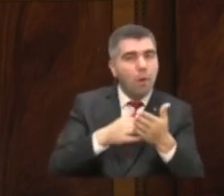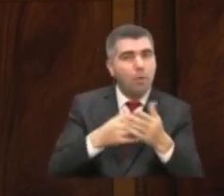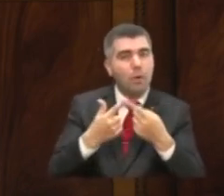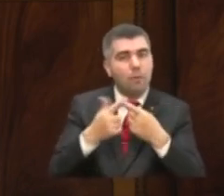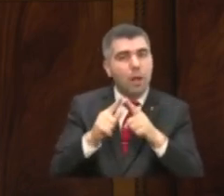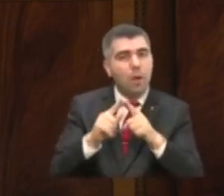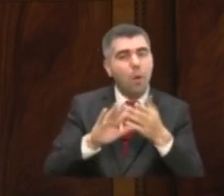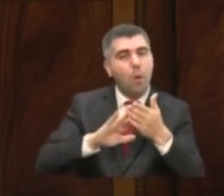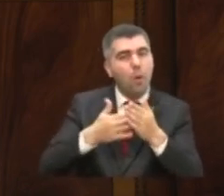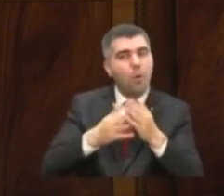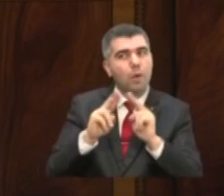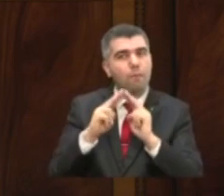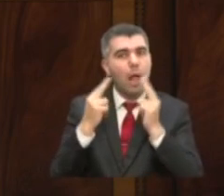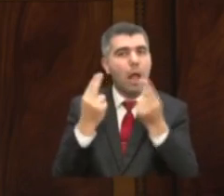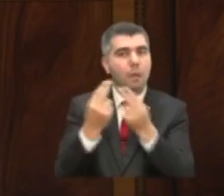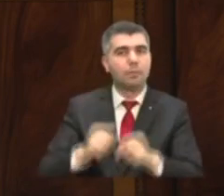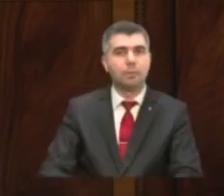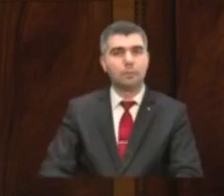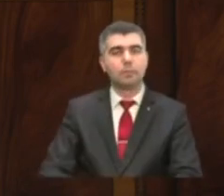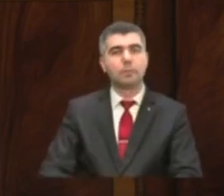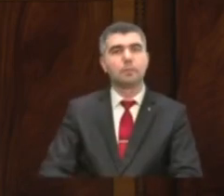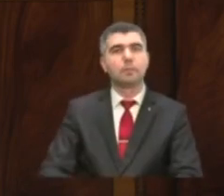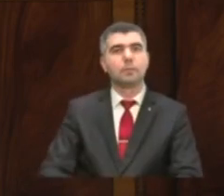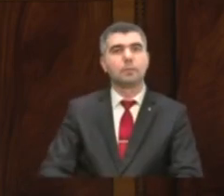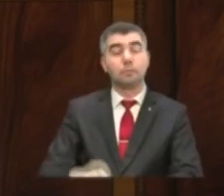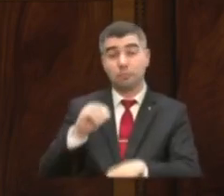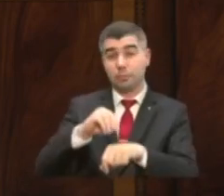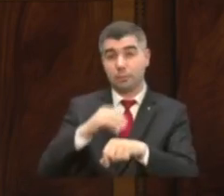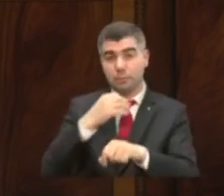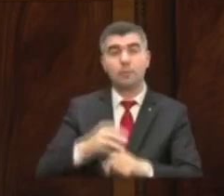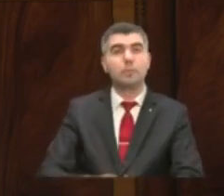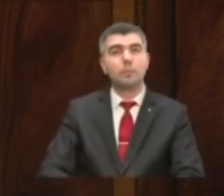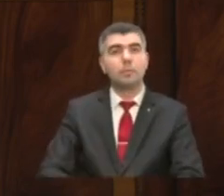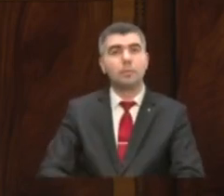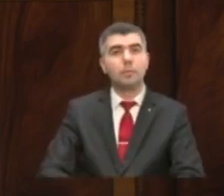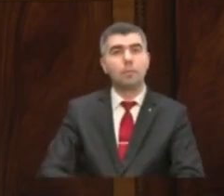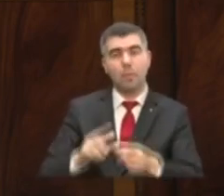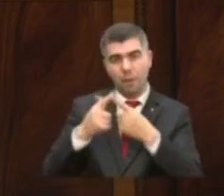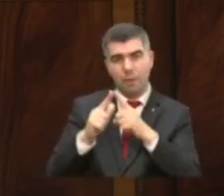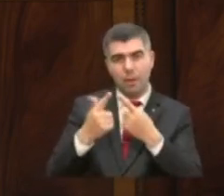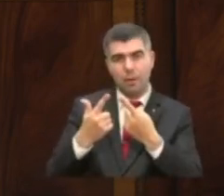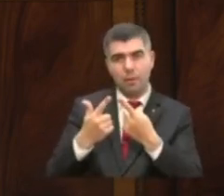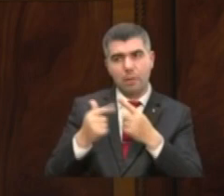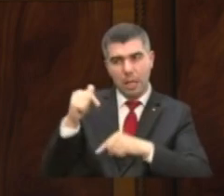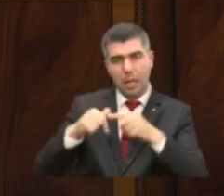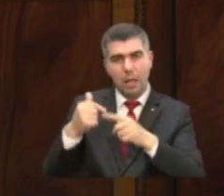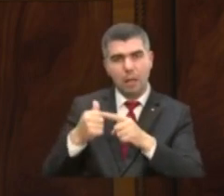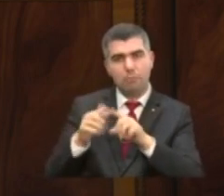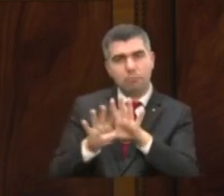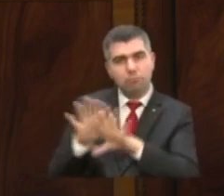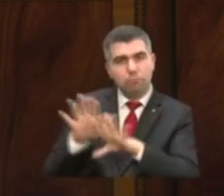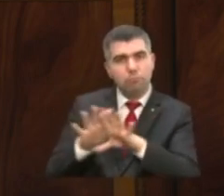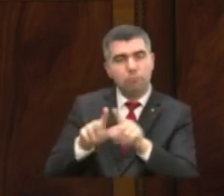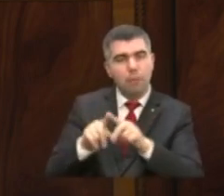مختلف المستويات التي أشرنا إليها. ومن هنا في هذا الإطار كانت هناك عدد من المبادرات. أولا، إطلاق